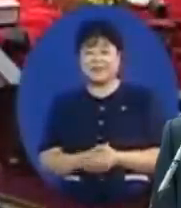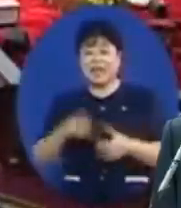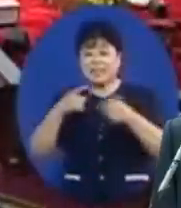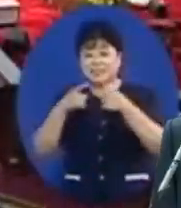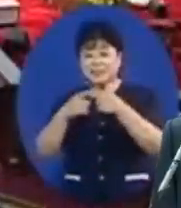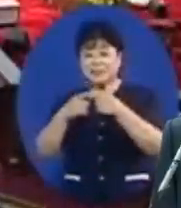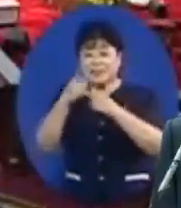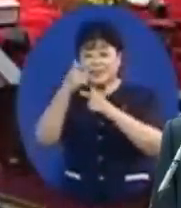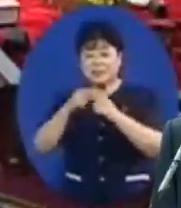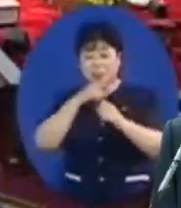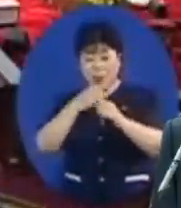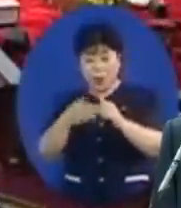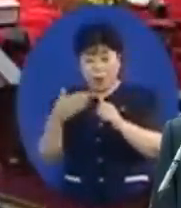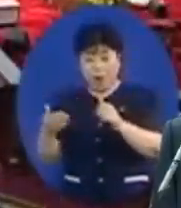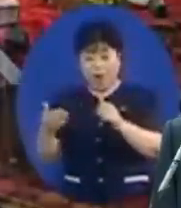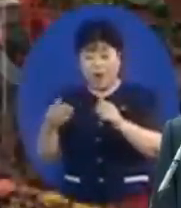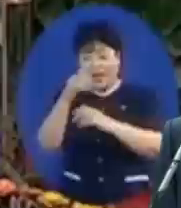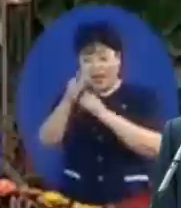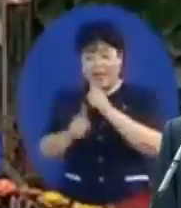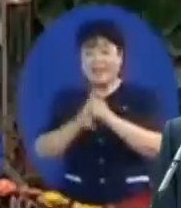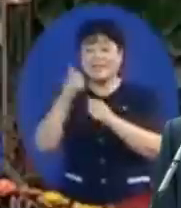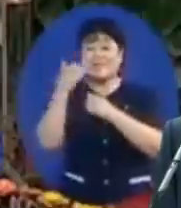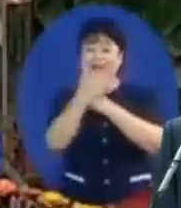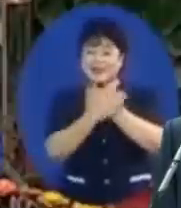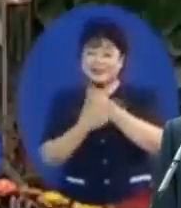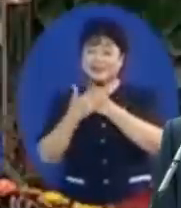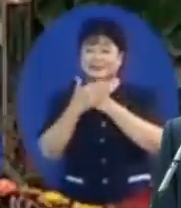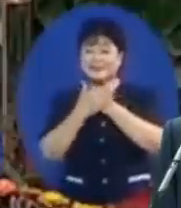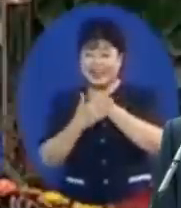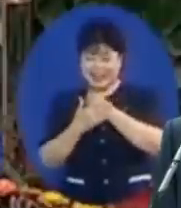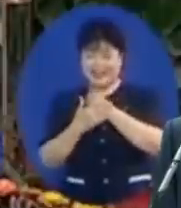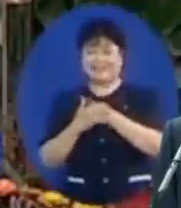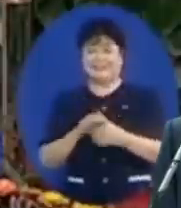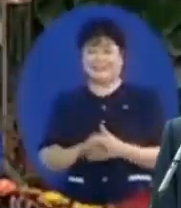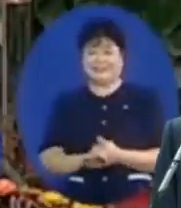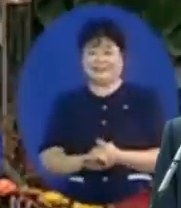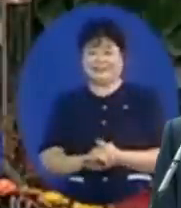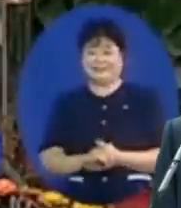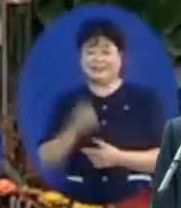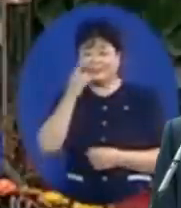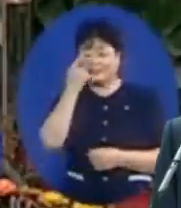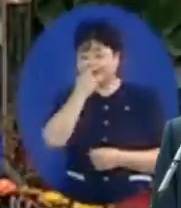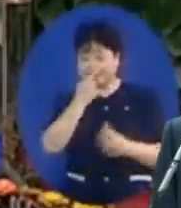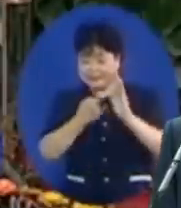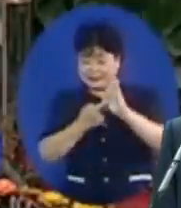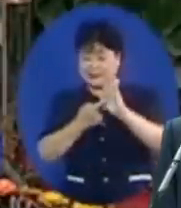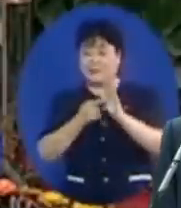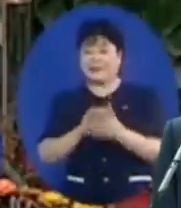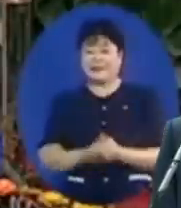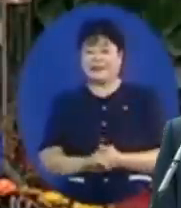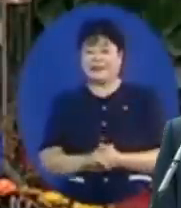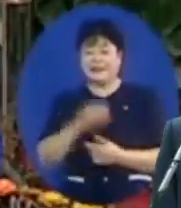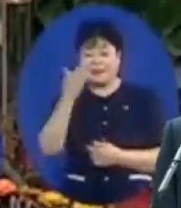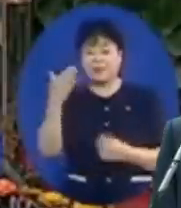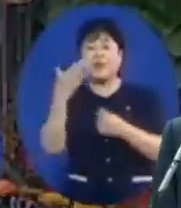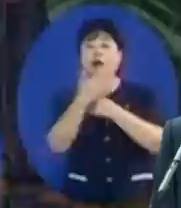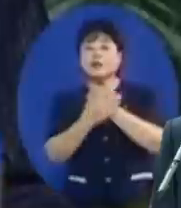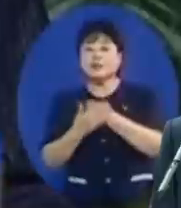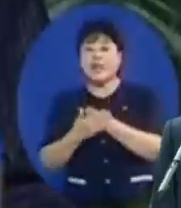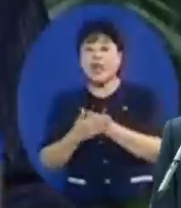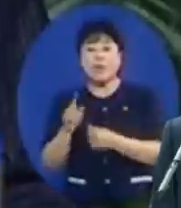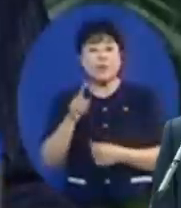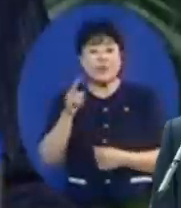첫째로 예수님의 보혈은 하나님의 은혜의 증거인 것입니다. 여러분 은혜란